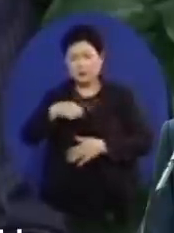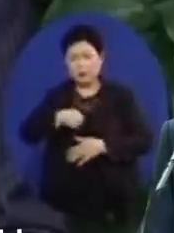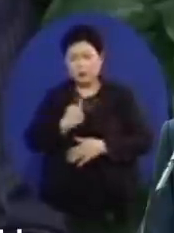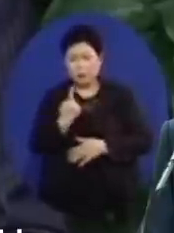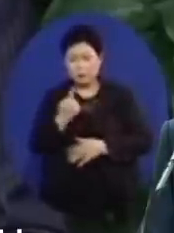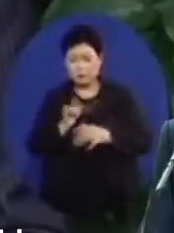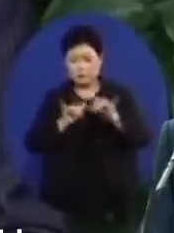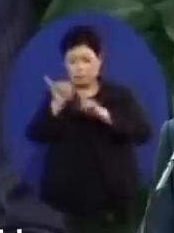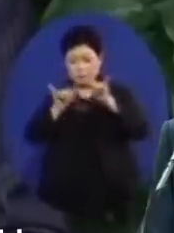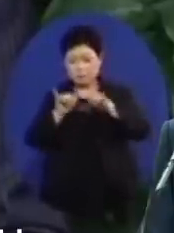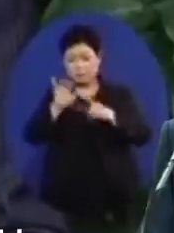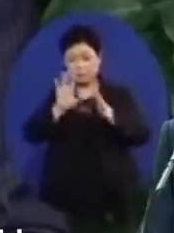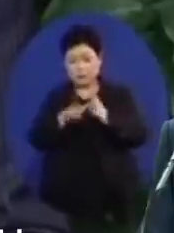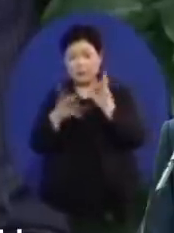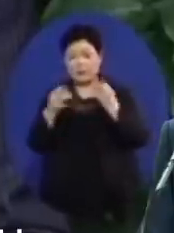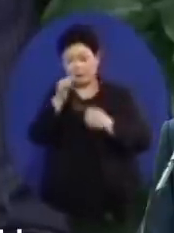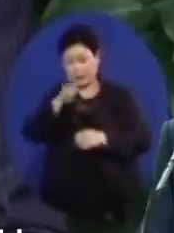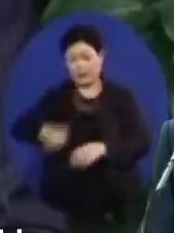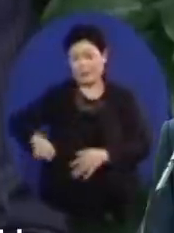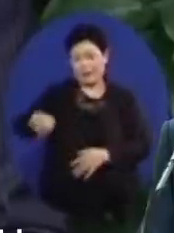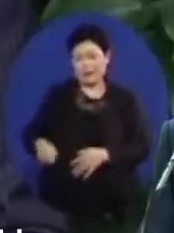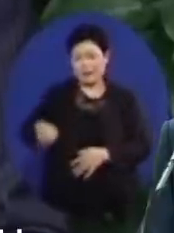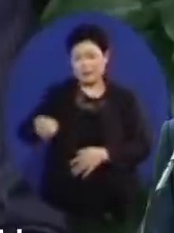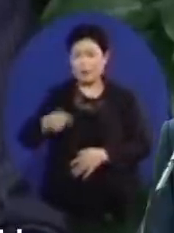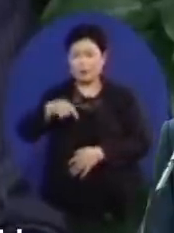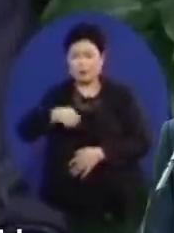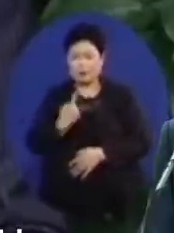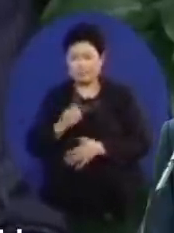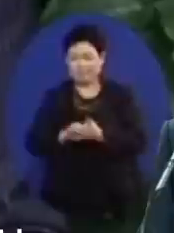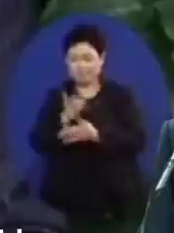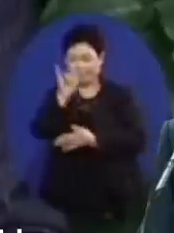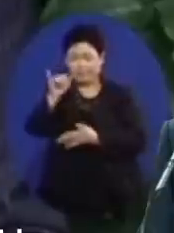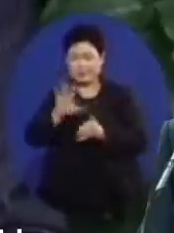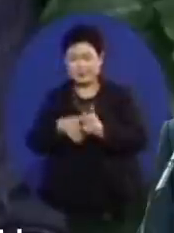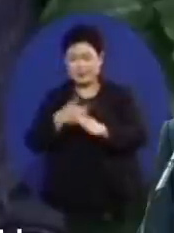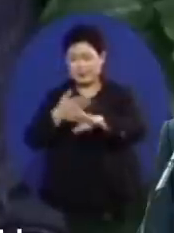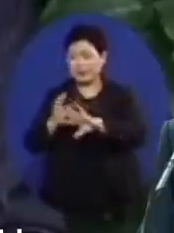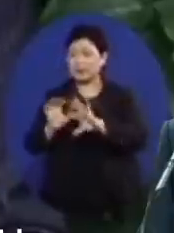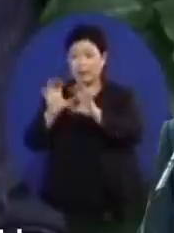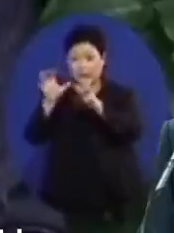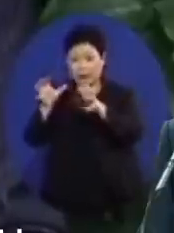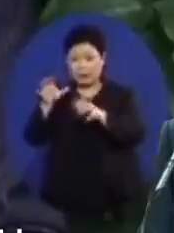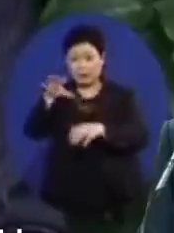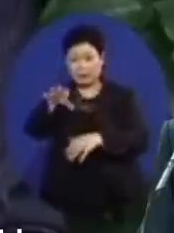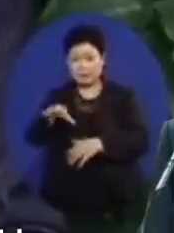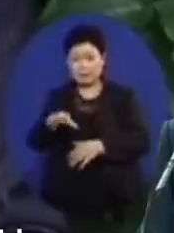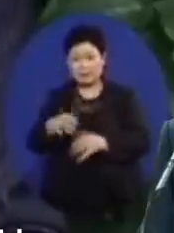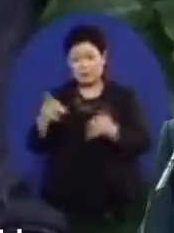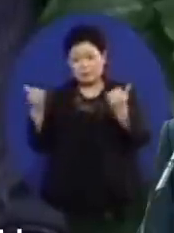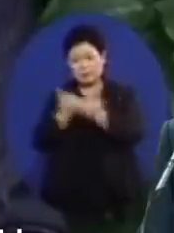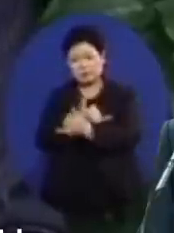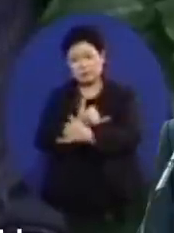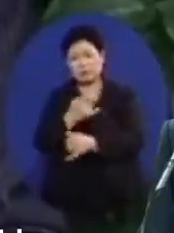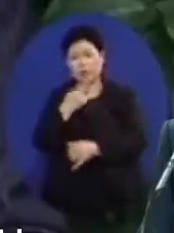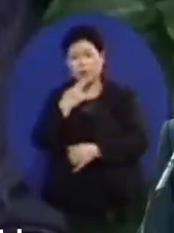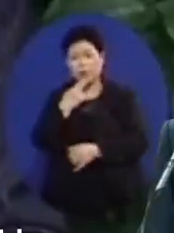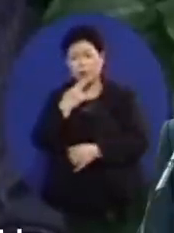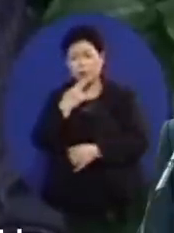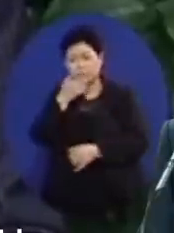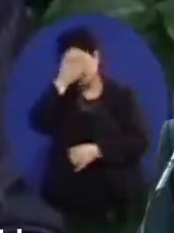때가 많았습니다. 가방 하나 들고 혼자 다니고 그때 해외에서 일가 친척도 없고 아는 사람도